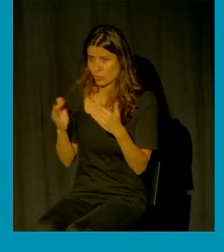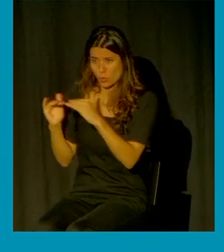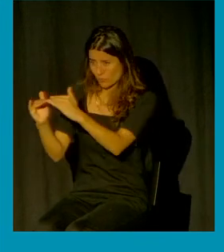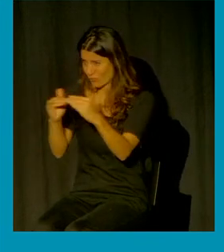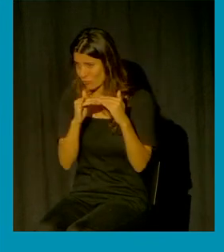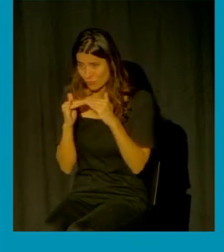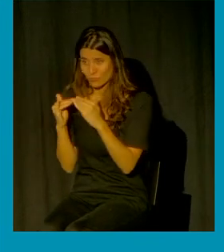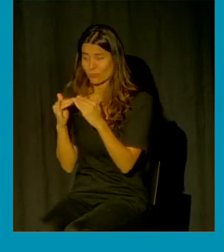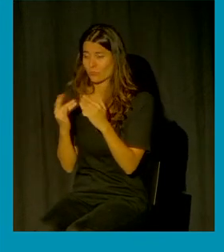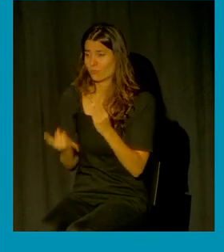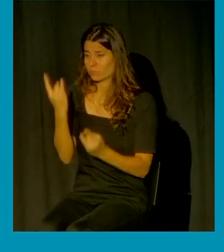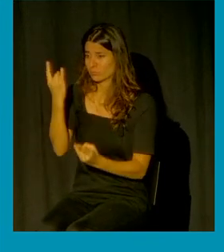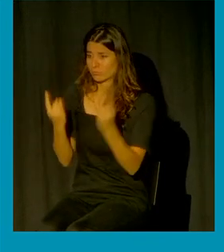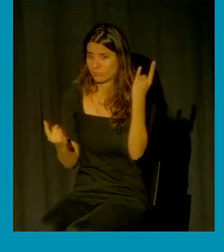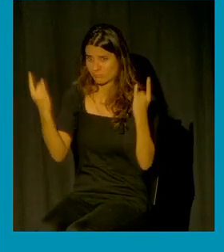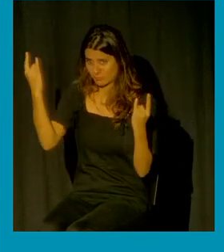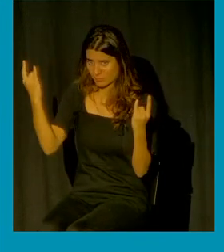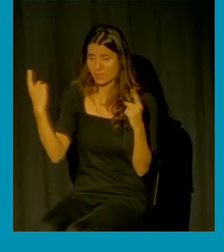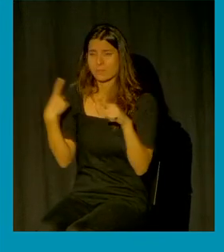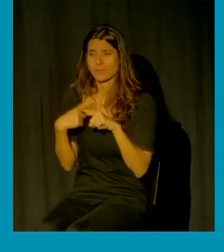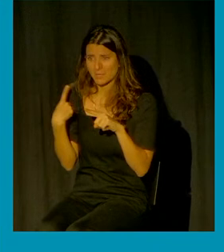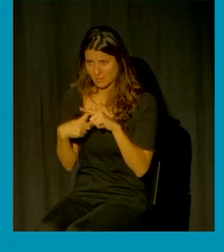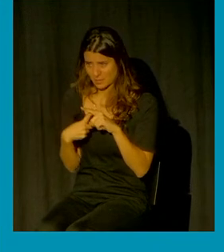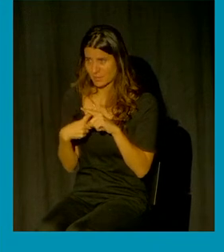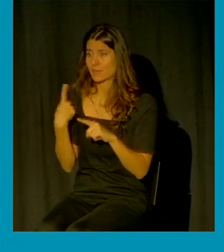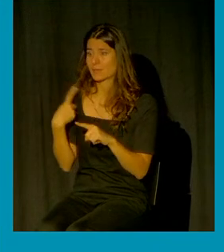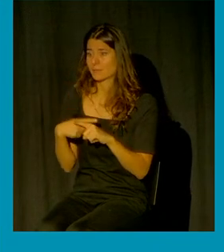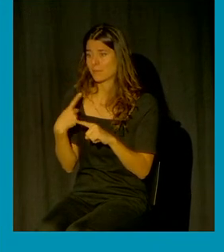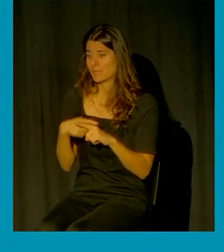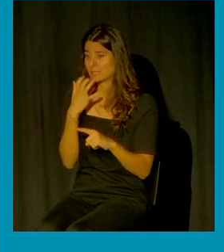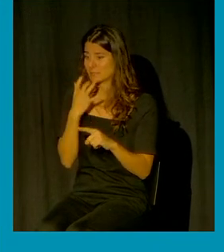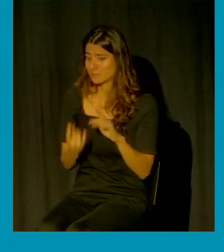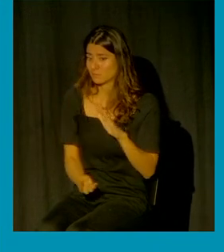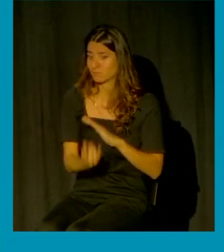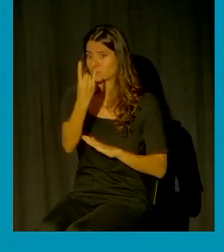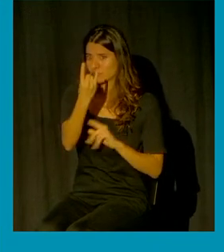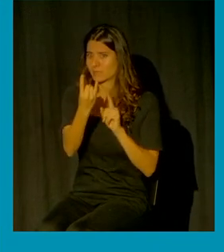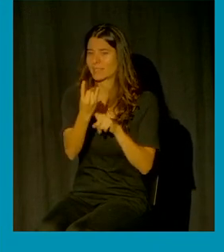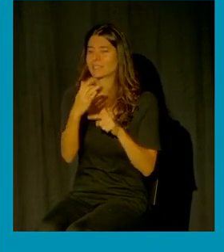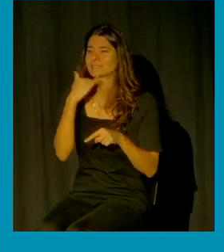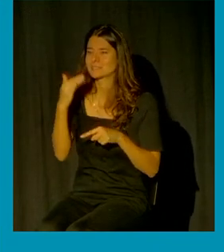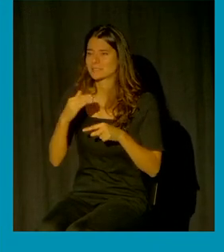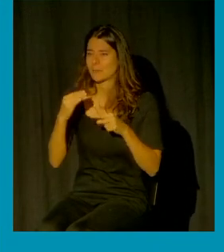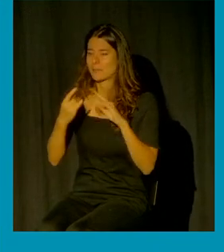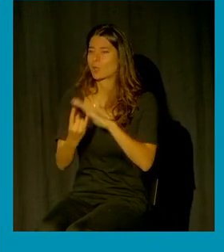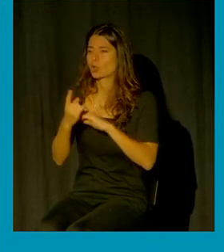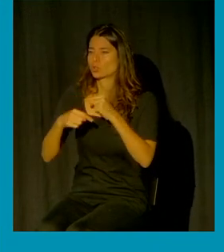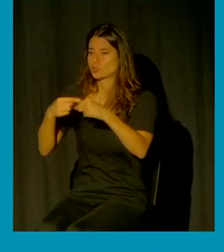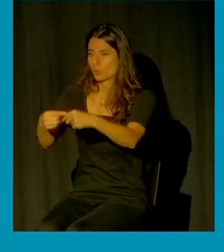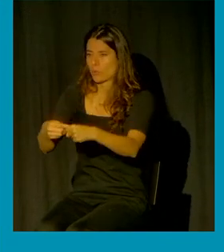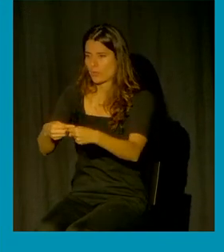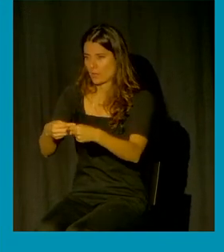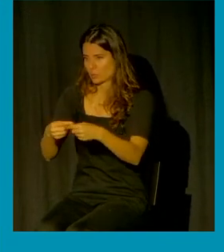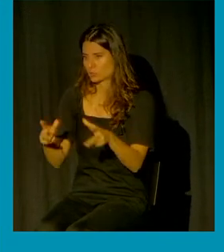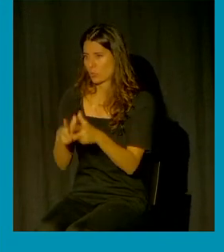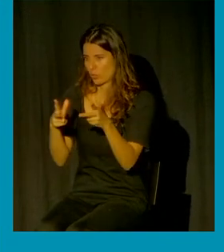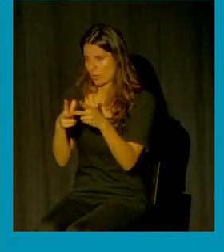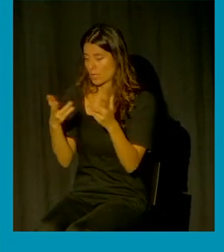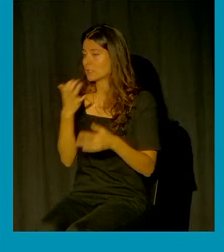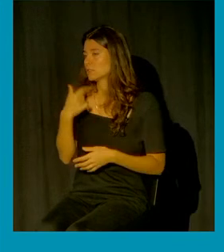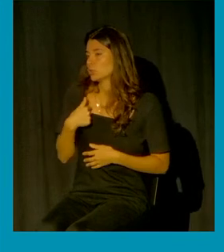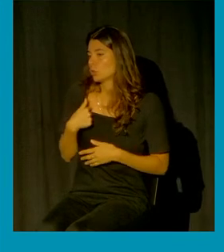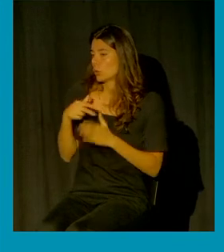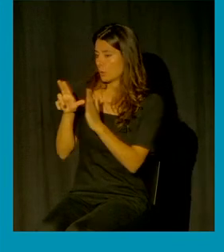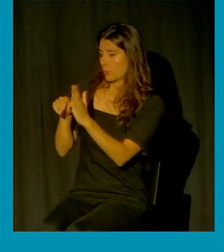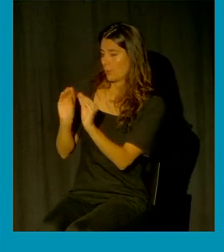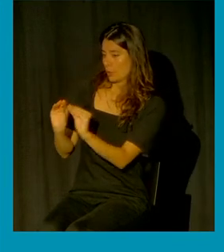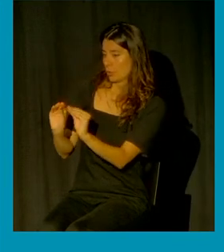cometen perquè qui les comet sap la repercussió social que això tindrà és a dir si jo divulgo un vídeo inconsentit teu